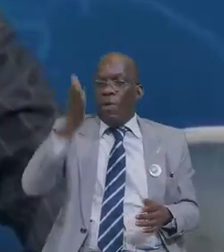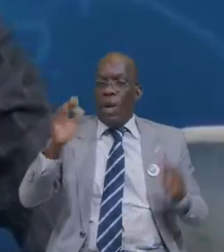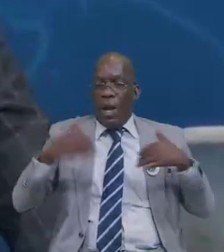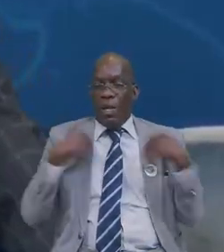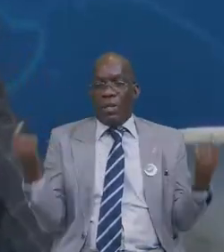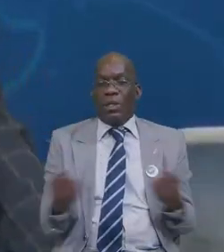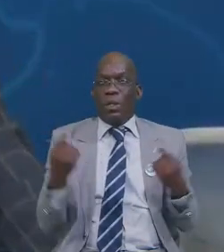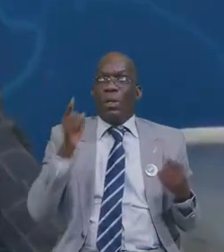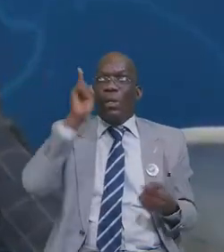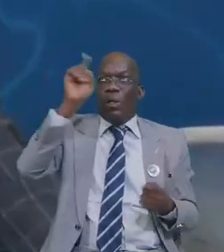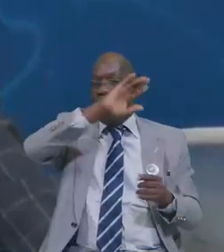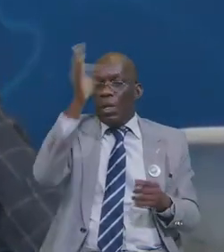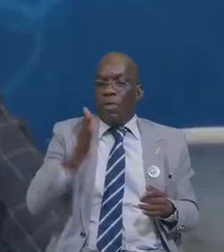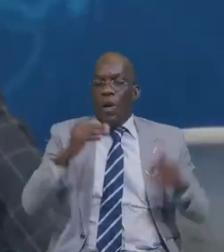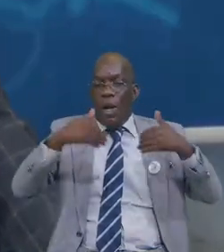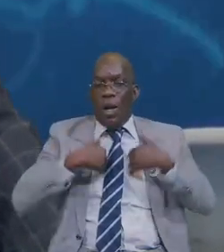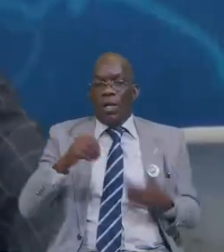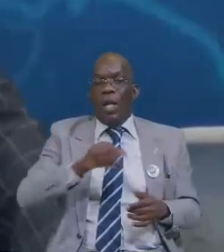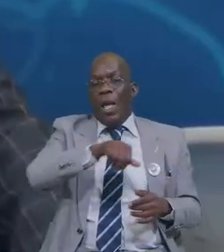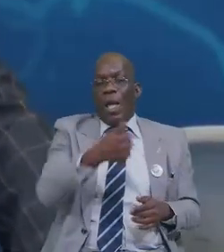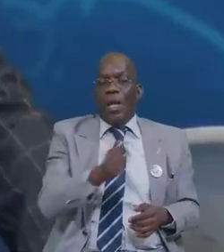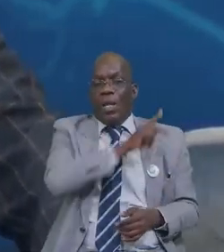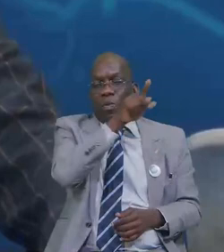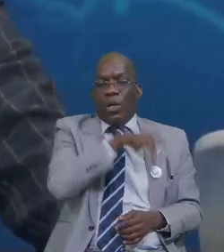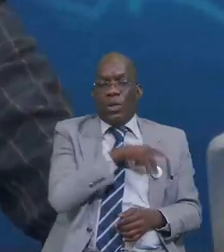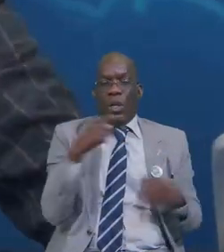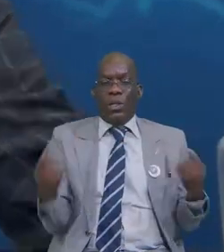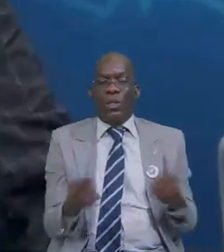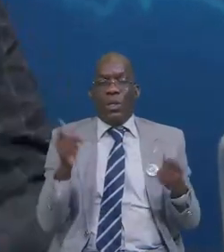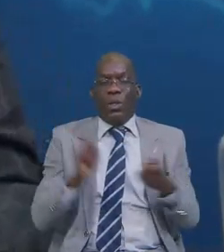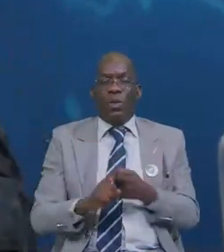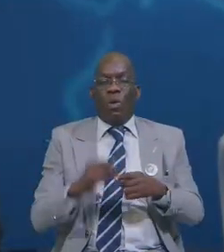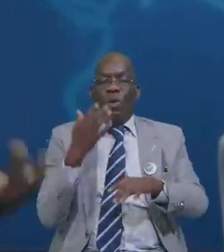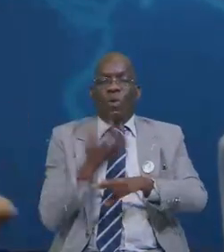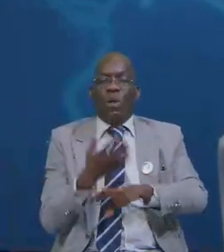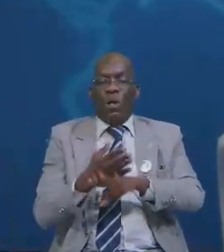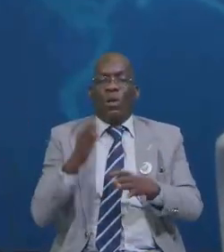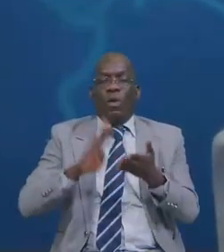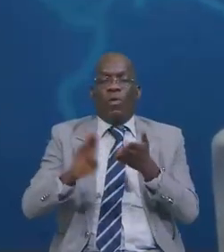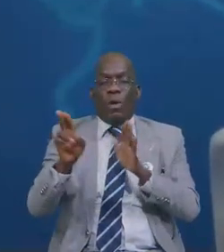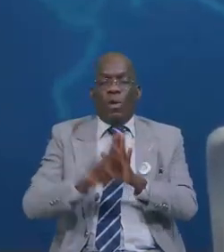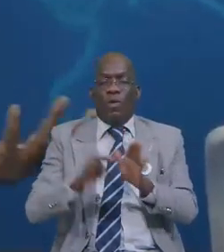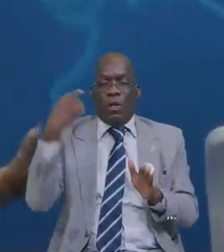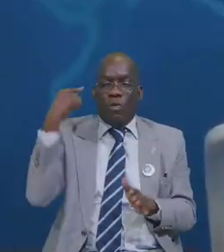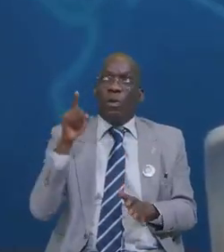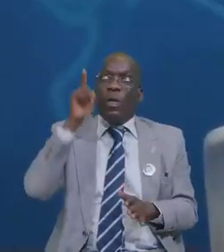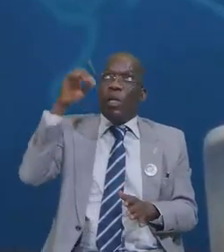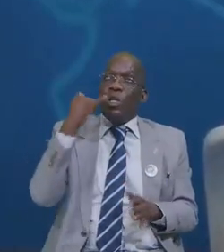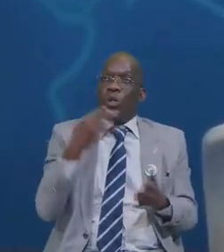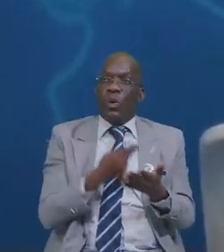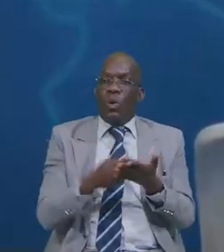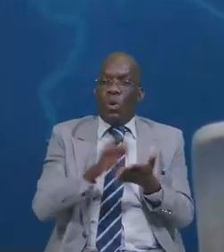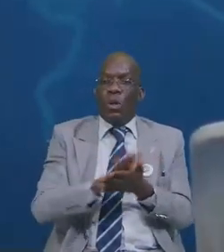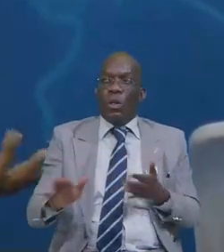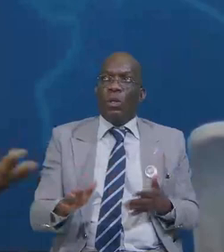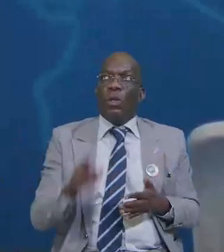expier. Il n'avait aucun péché personnel pour lequel il devait plaider le pardon. Il